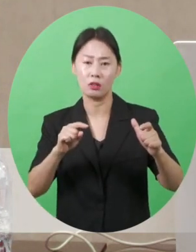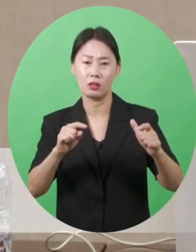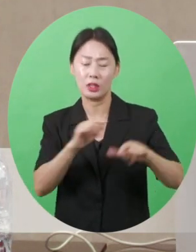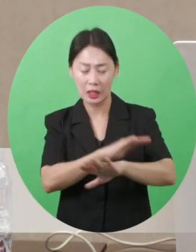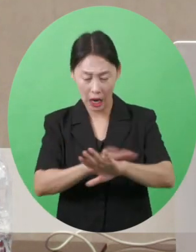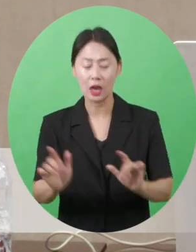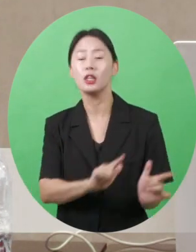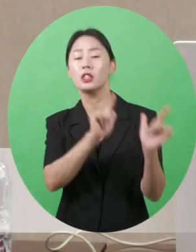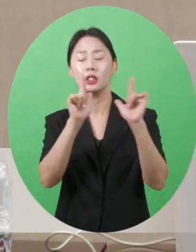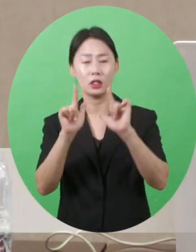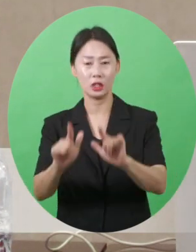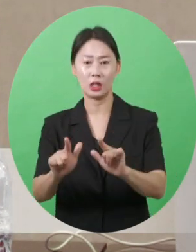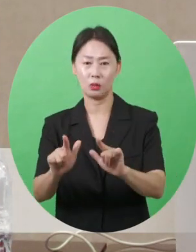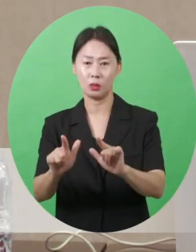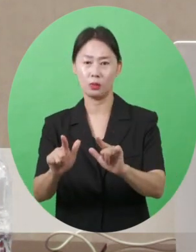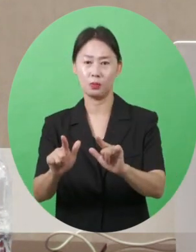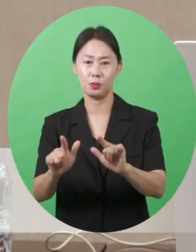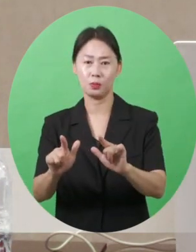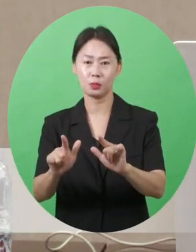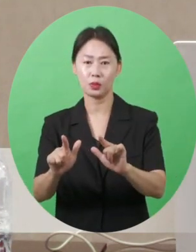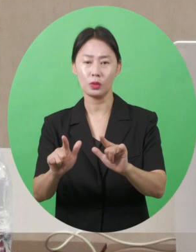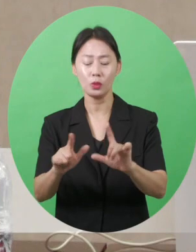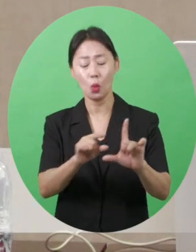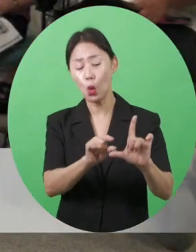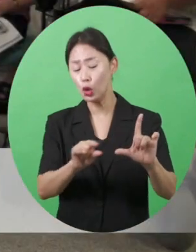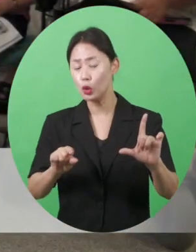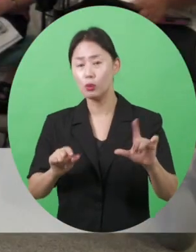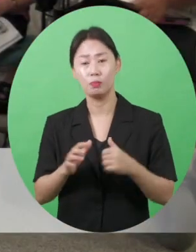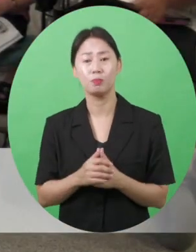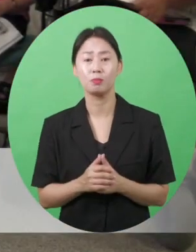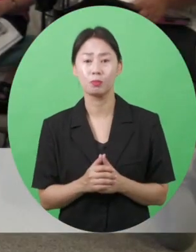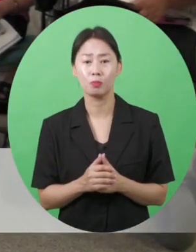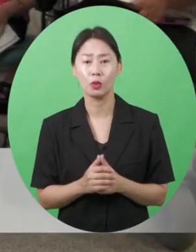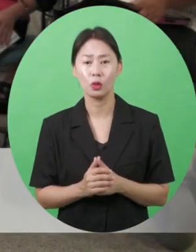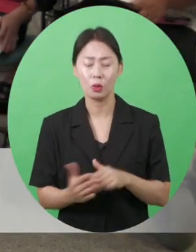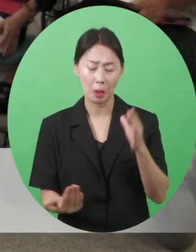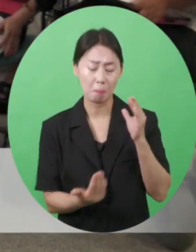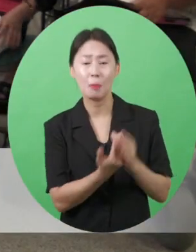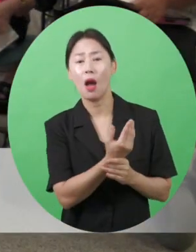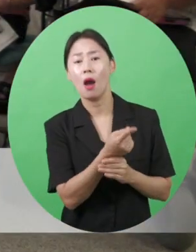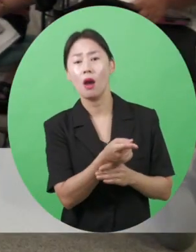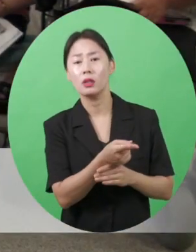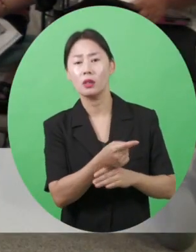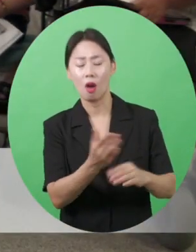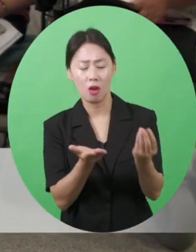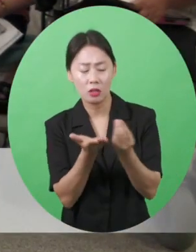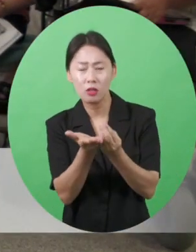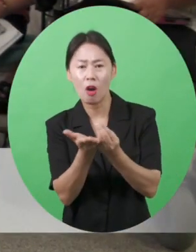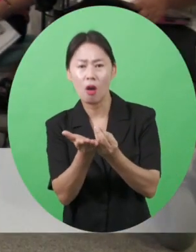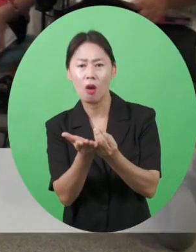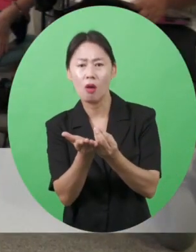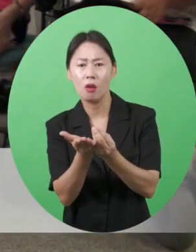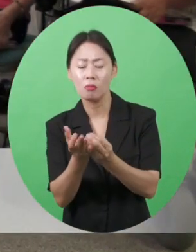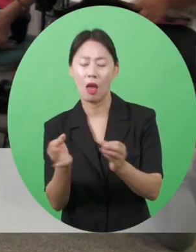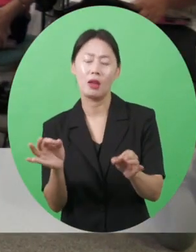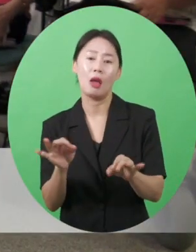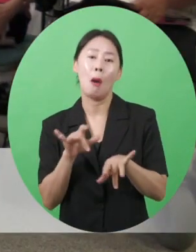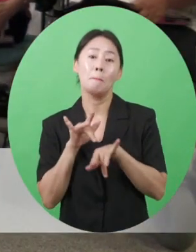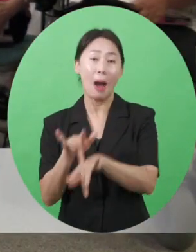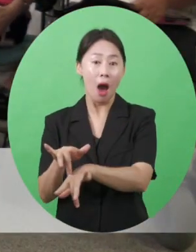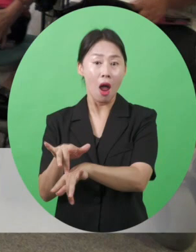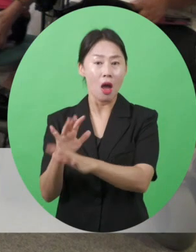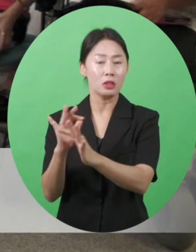성공해서 잘 지내고 있고요. 이 사건이 계기가 돼서 섬 사라진